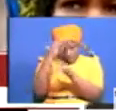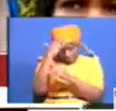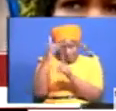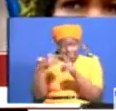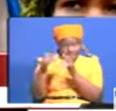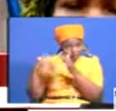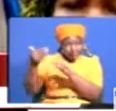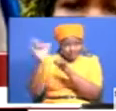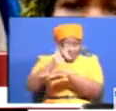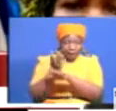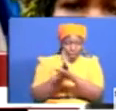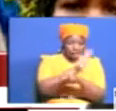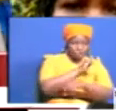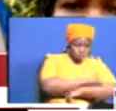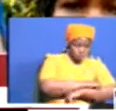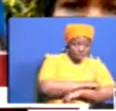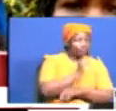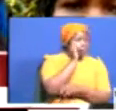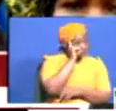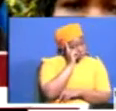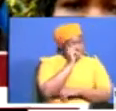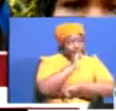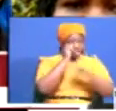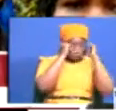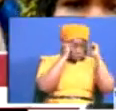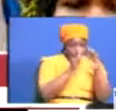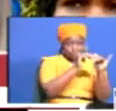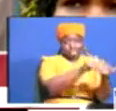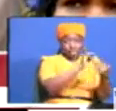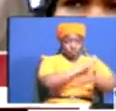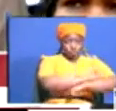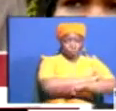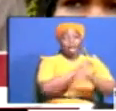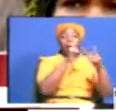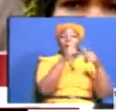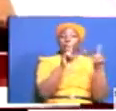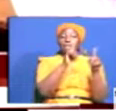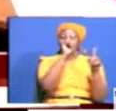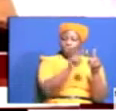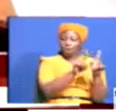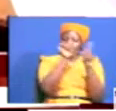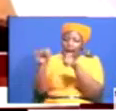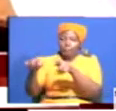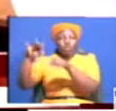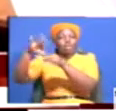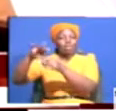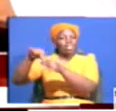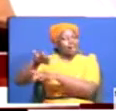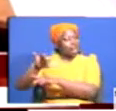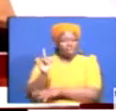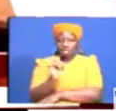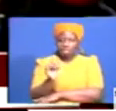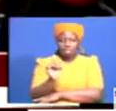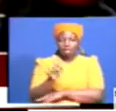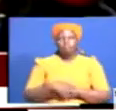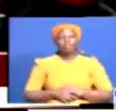boarding scholars should remain in school and remain away from the polling areas. Aidha, Magoha